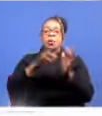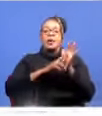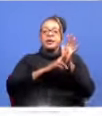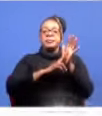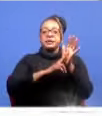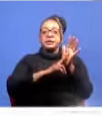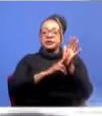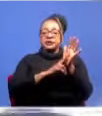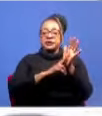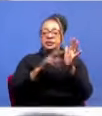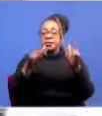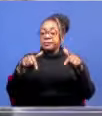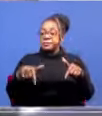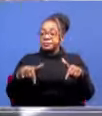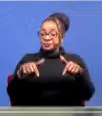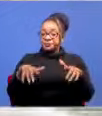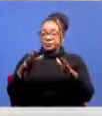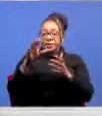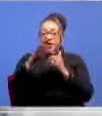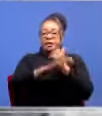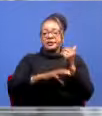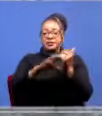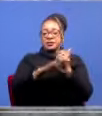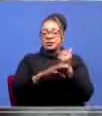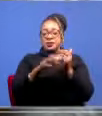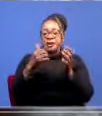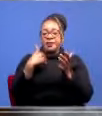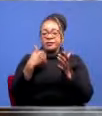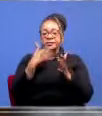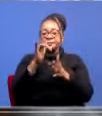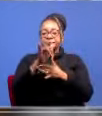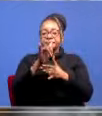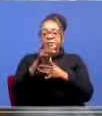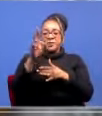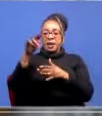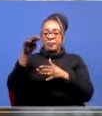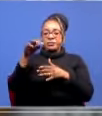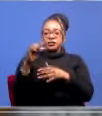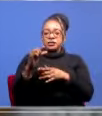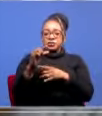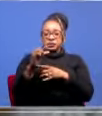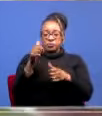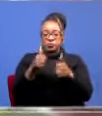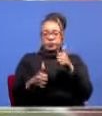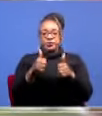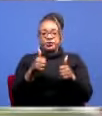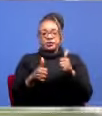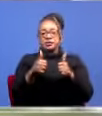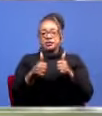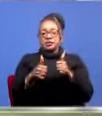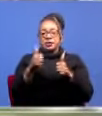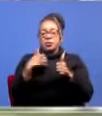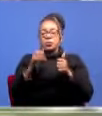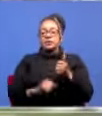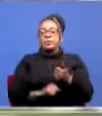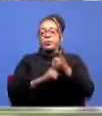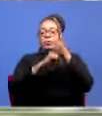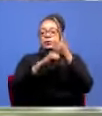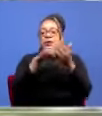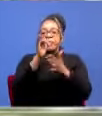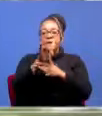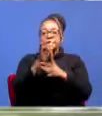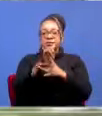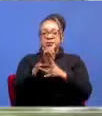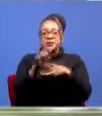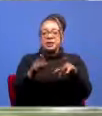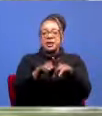Taifa Leo nchini ya shirika ya NMG ndilo lililokuwa mdhamini mkuu wa matangazo, kauli mbiu ikiwa